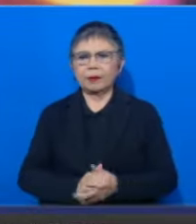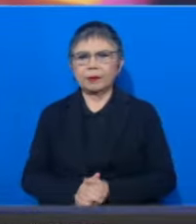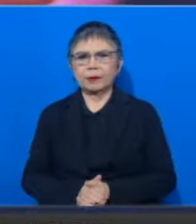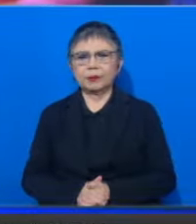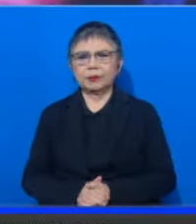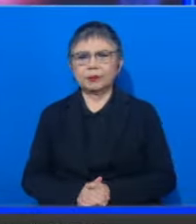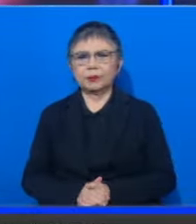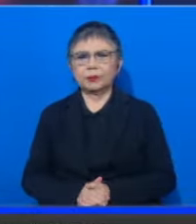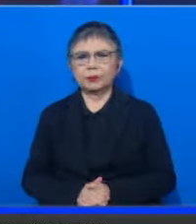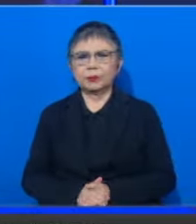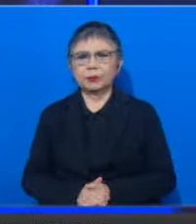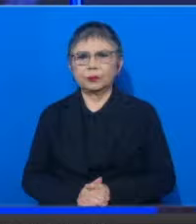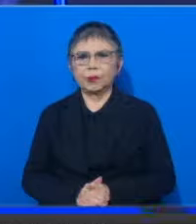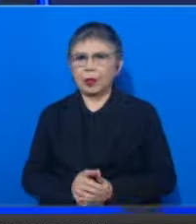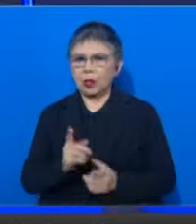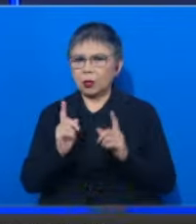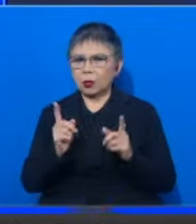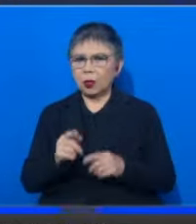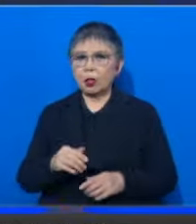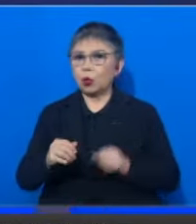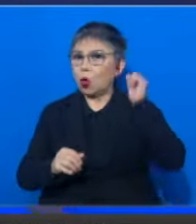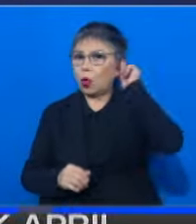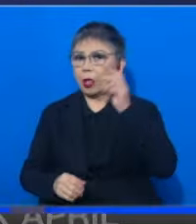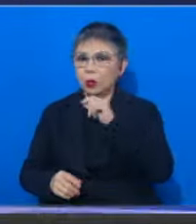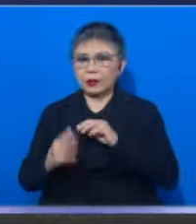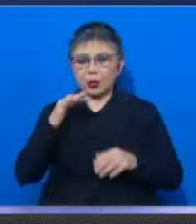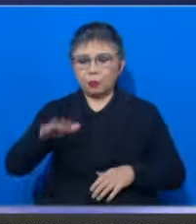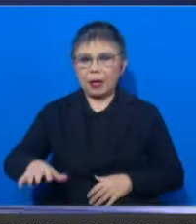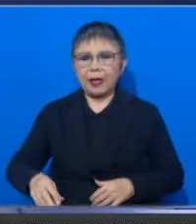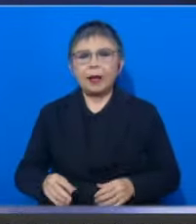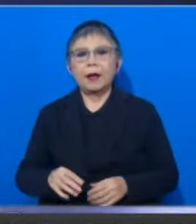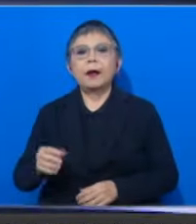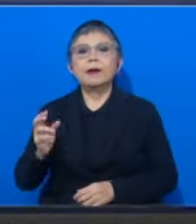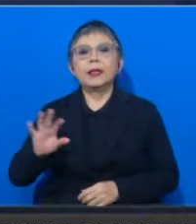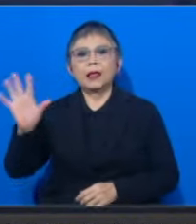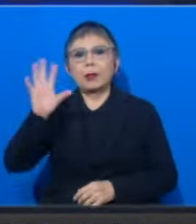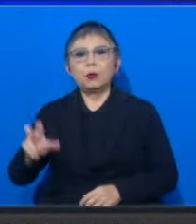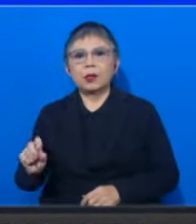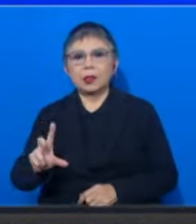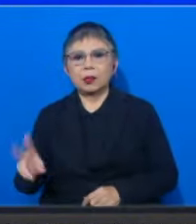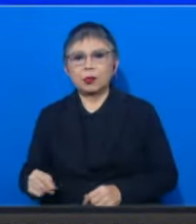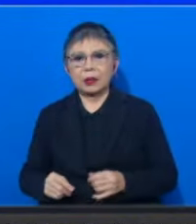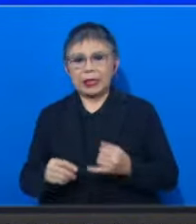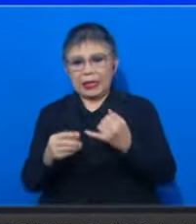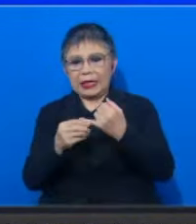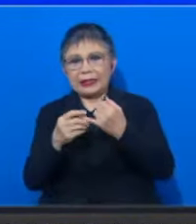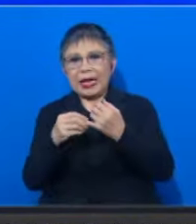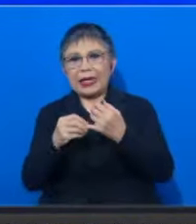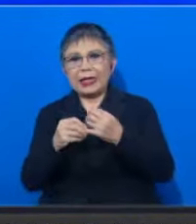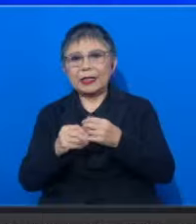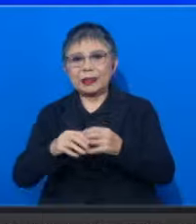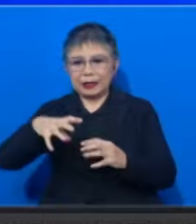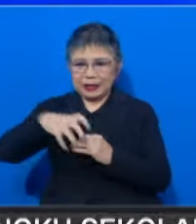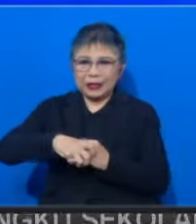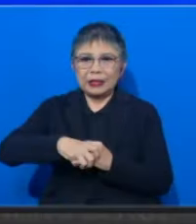Dan informasi berikut ini penting menjadi perhatian para orang tua. Seorang balita di Kabupaten Bandung, Jawa Barat, jarinya terjepit toples plastik saat sedang